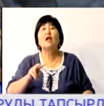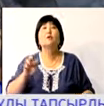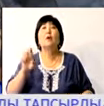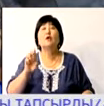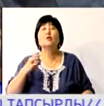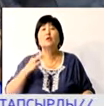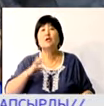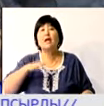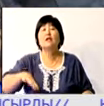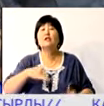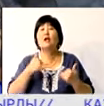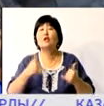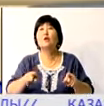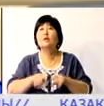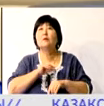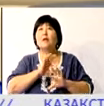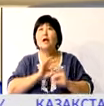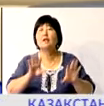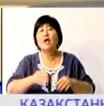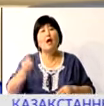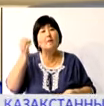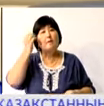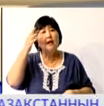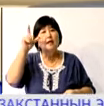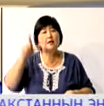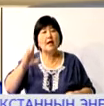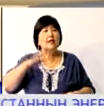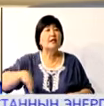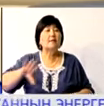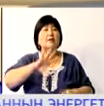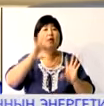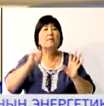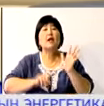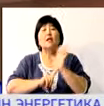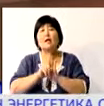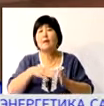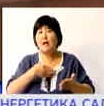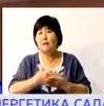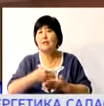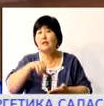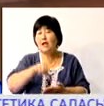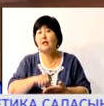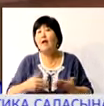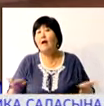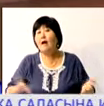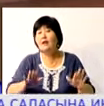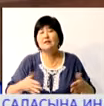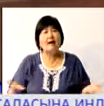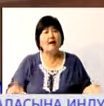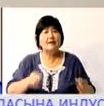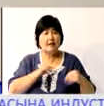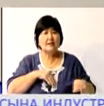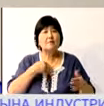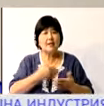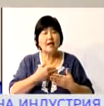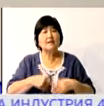елдің дамуына қосқан ерен еңбегін атап өтті. Парасатты болмыс иесі елбасымыздың барлық бастамаларына белсене араласып, қай жерде қандай қызмет